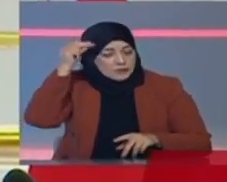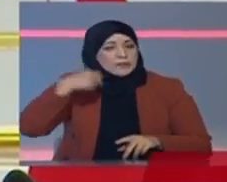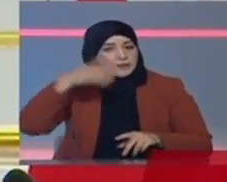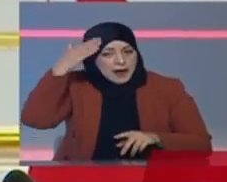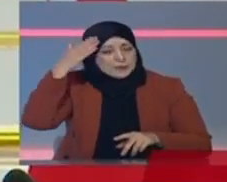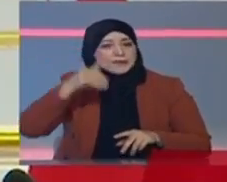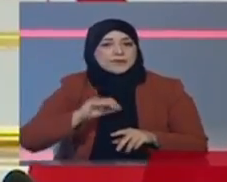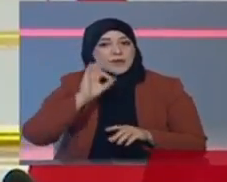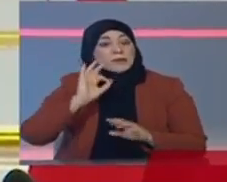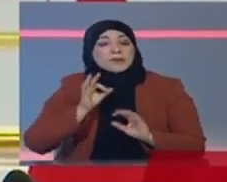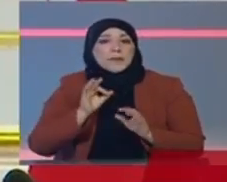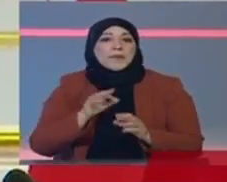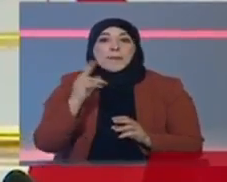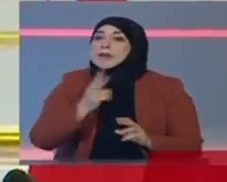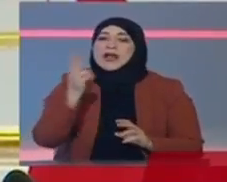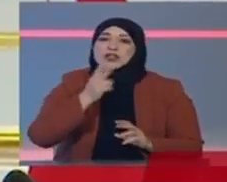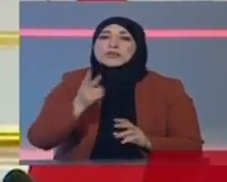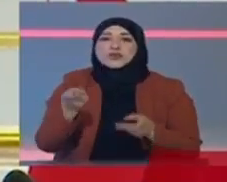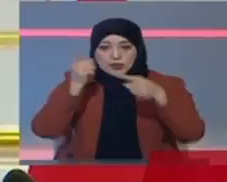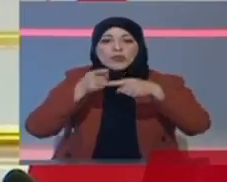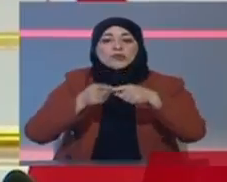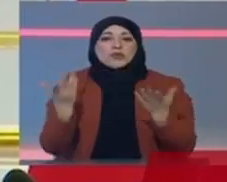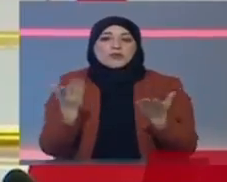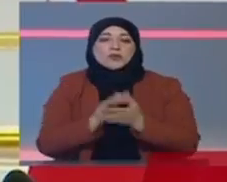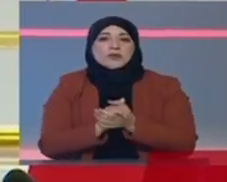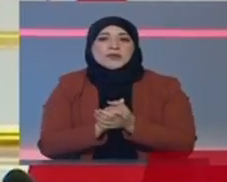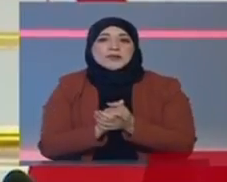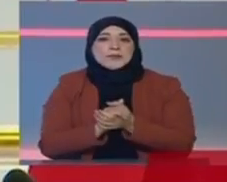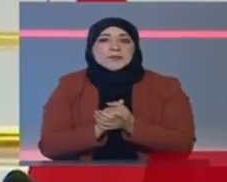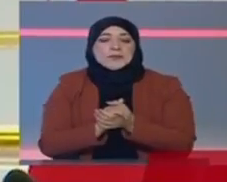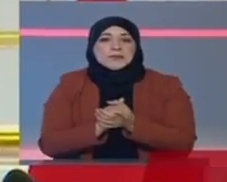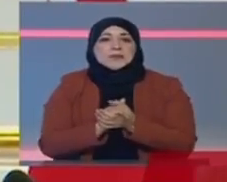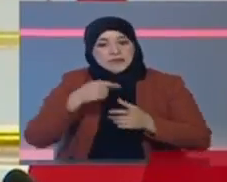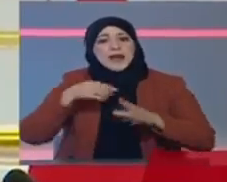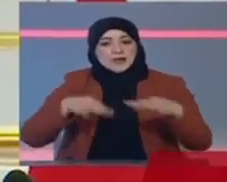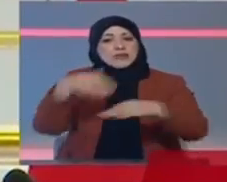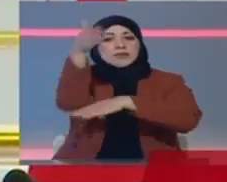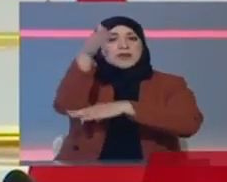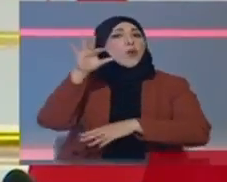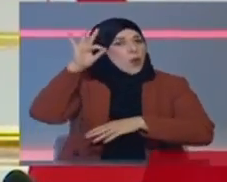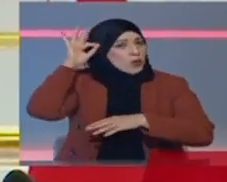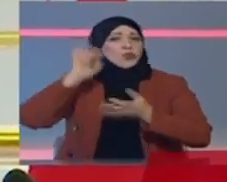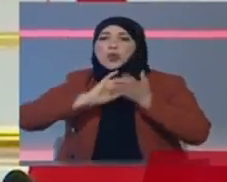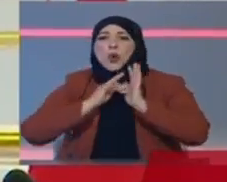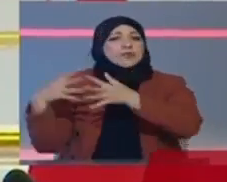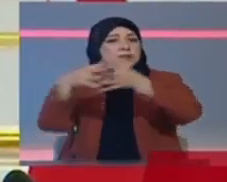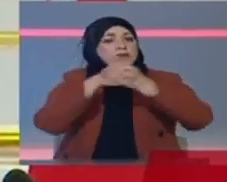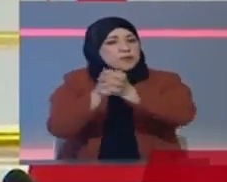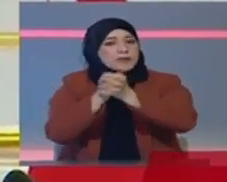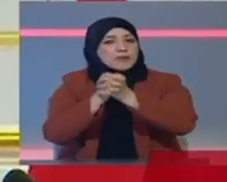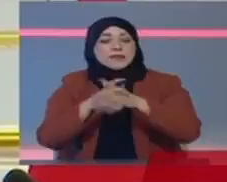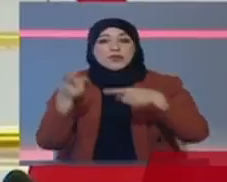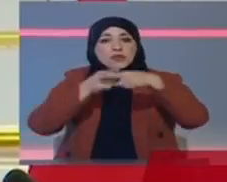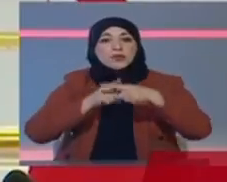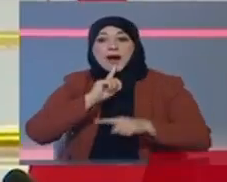لا يمكن ايضا ان تكون نحن دوله واحده والقرارات